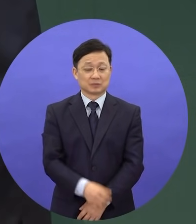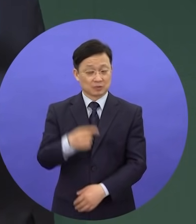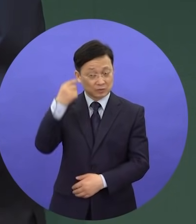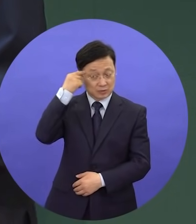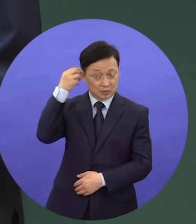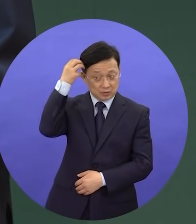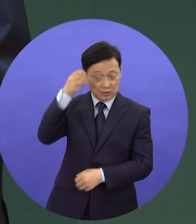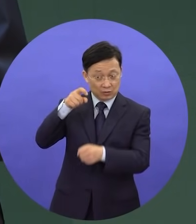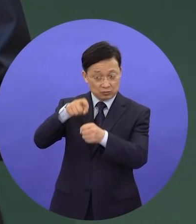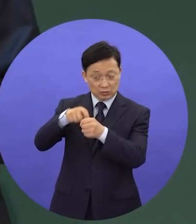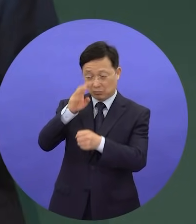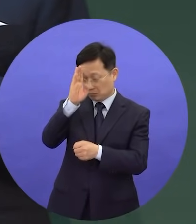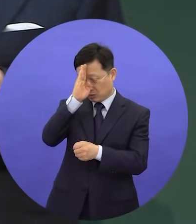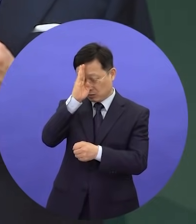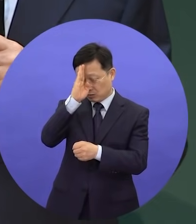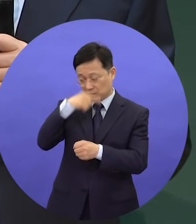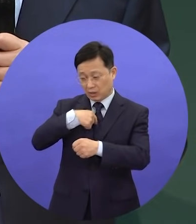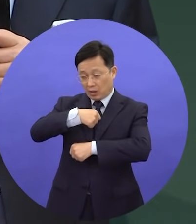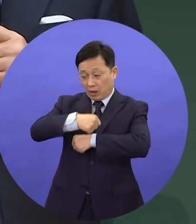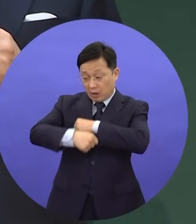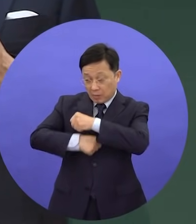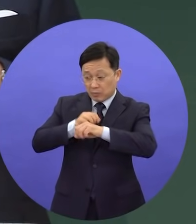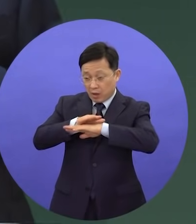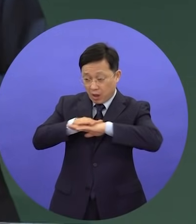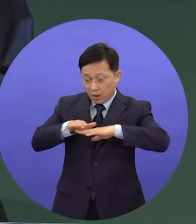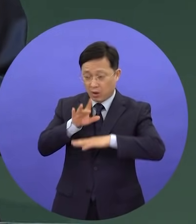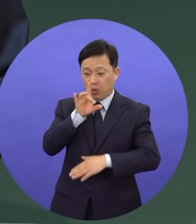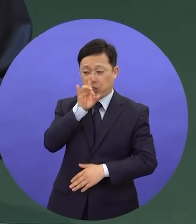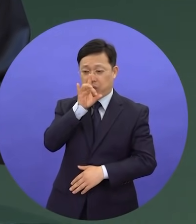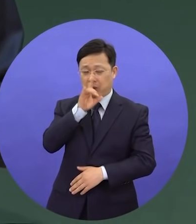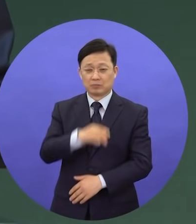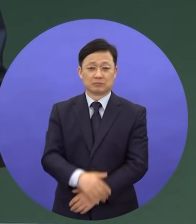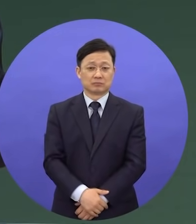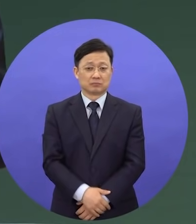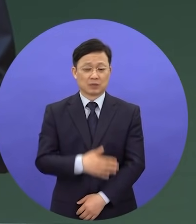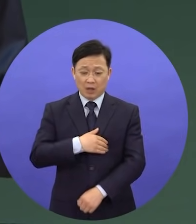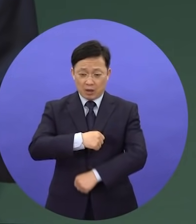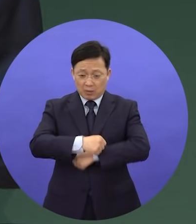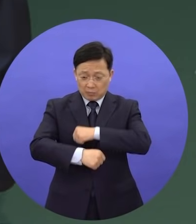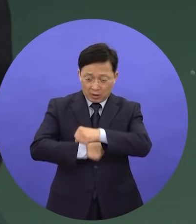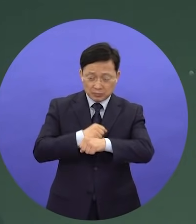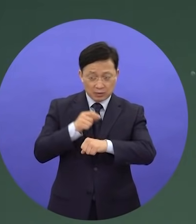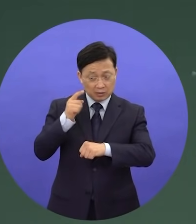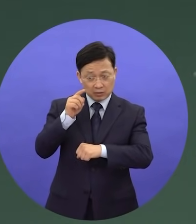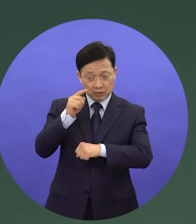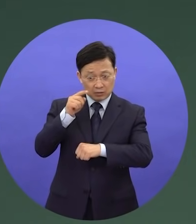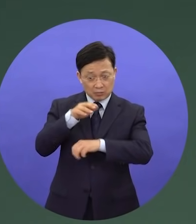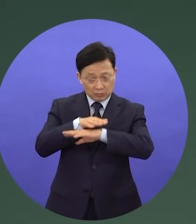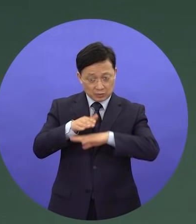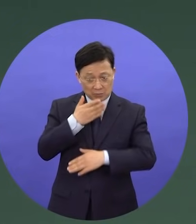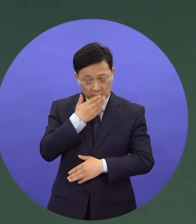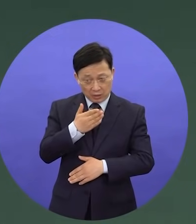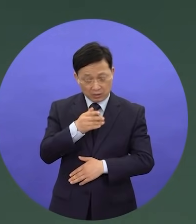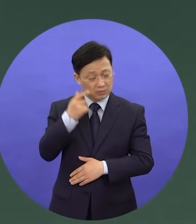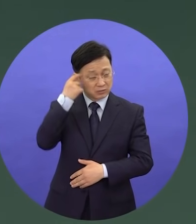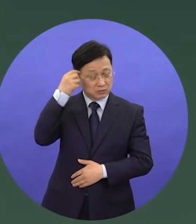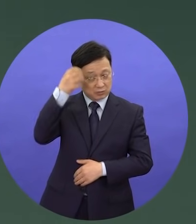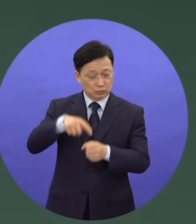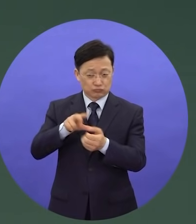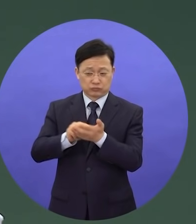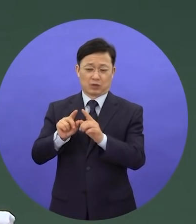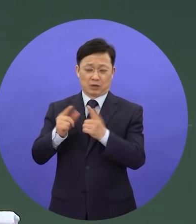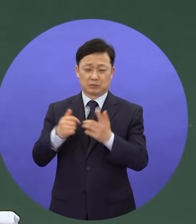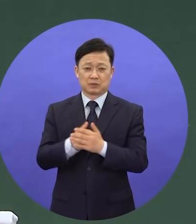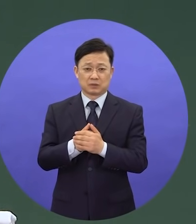질병은 또 자기 마음대로 안 돼요. And spiritual diseases, they can't control that. 자기 마음대로 되는 것도 뭐 병도 아니죠. 마음대로 안 되고. 이제 마음대로